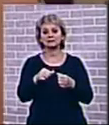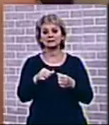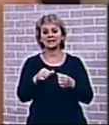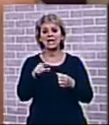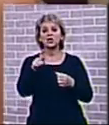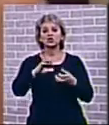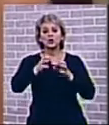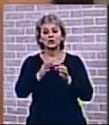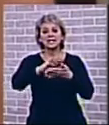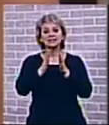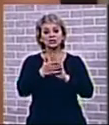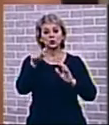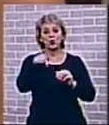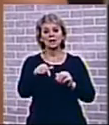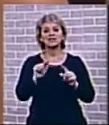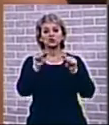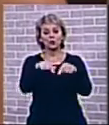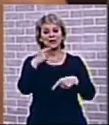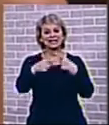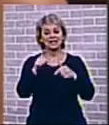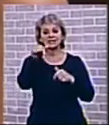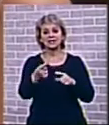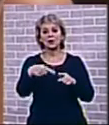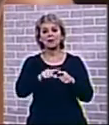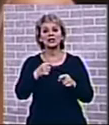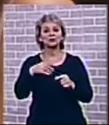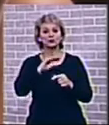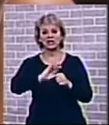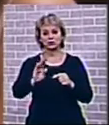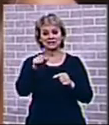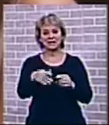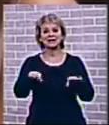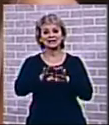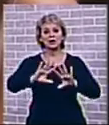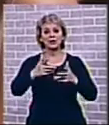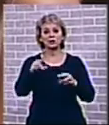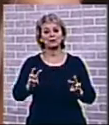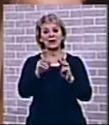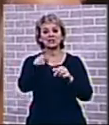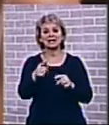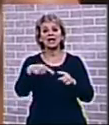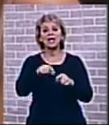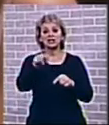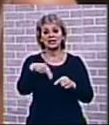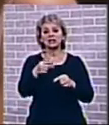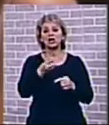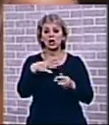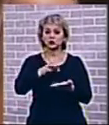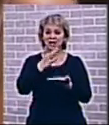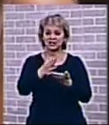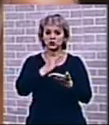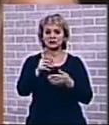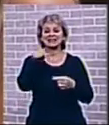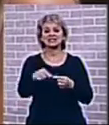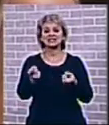нас сложная ситуация о вступлении в наследство, потому что мы не успели, так как произошел пожар. Но адвокаты дали очень хорошую консультацию,